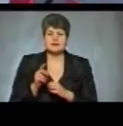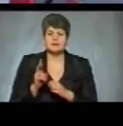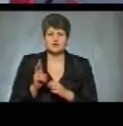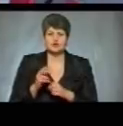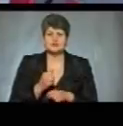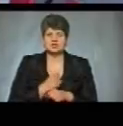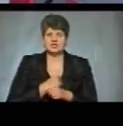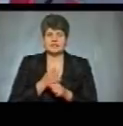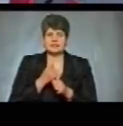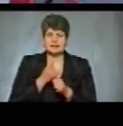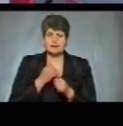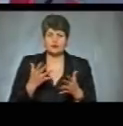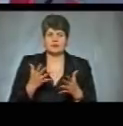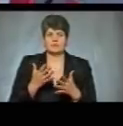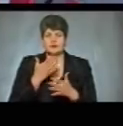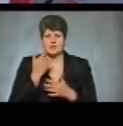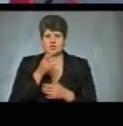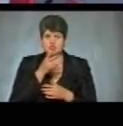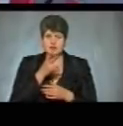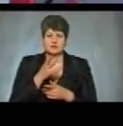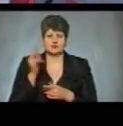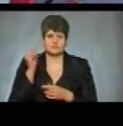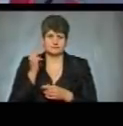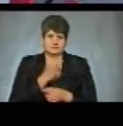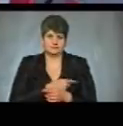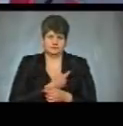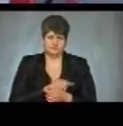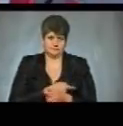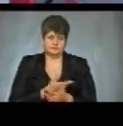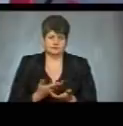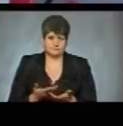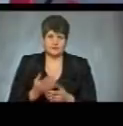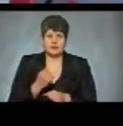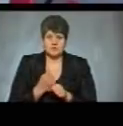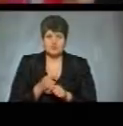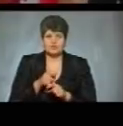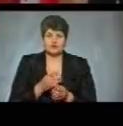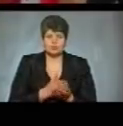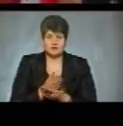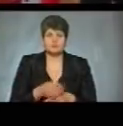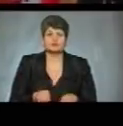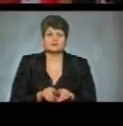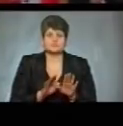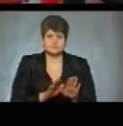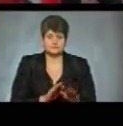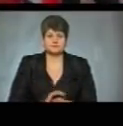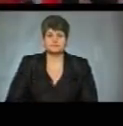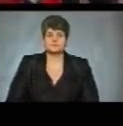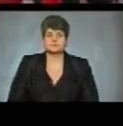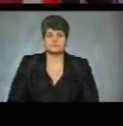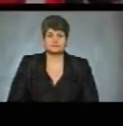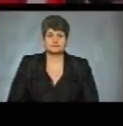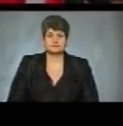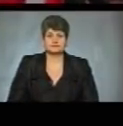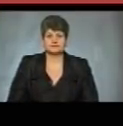на жаль, не могли або не мали часу пройти тактичну медицину. Тобто працюємо в тому напрямку. Анжела Шова, Василь Панчук,